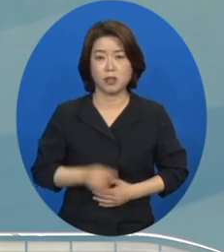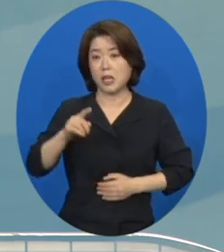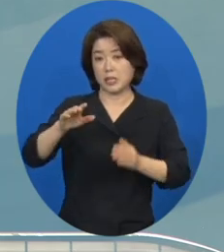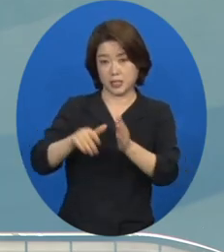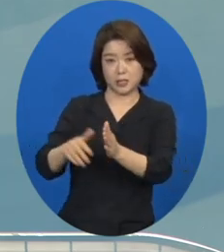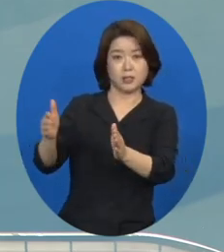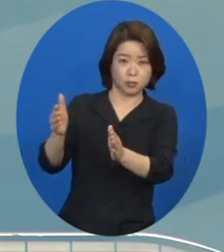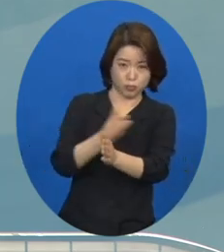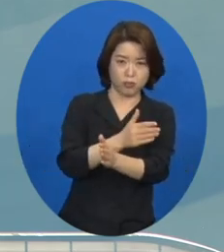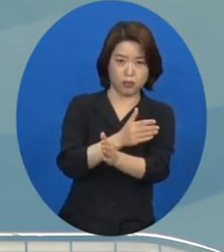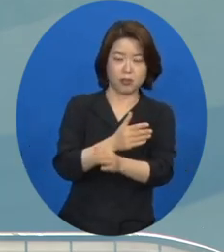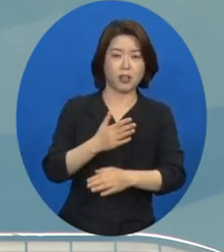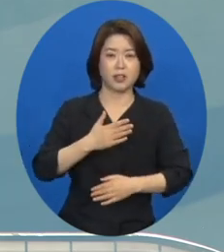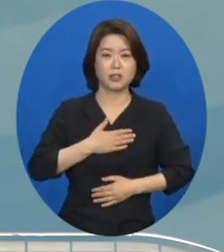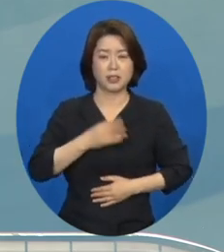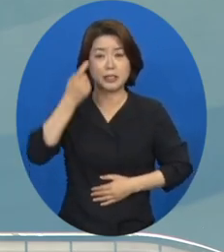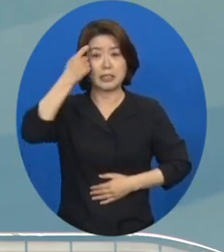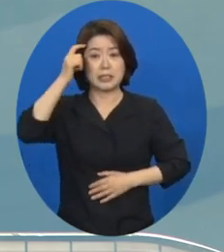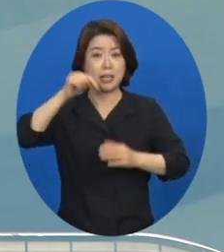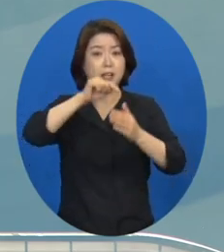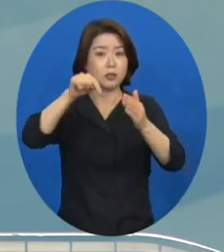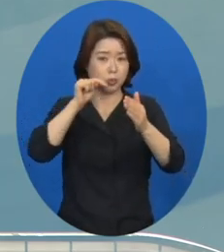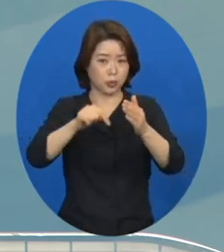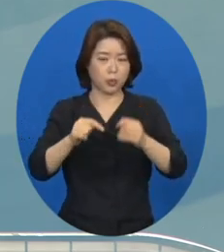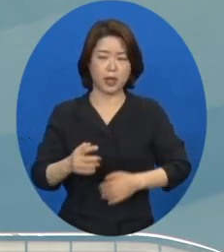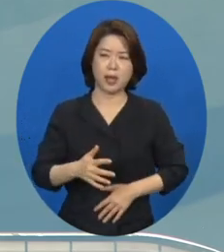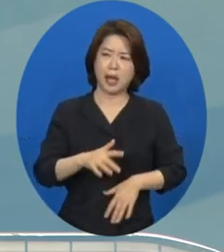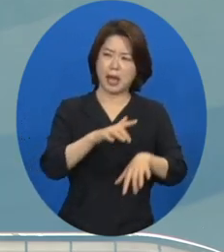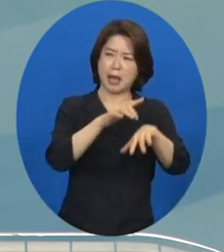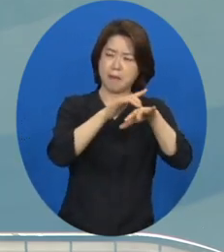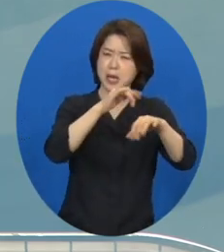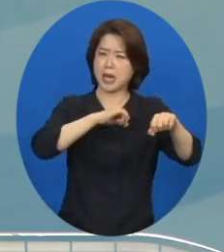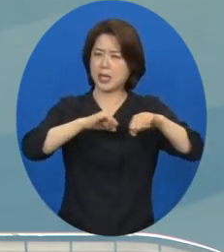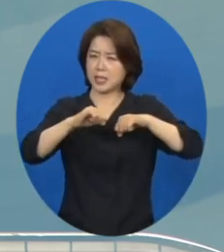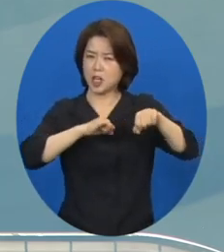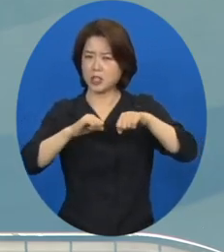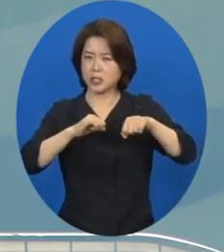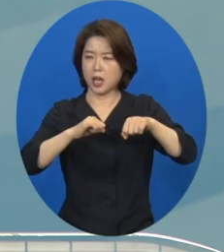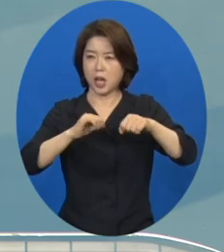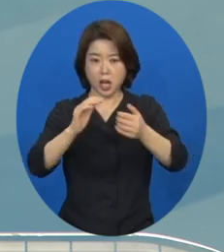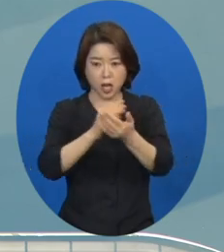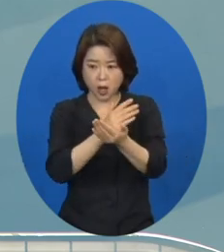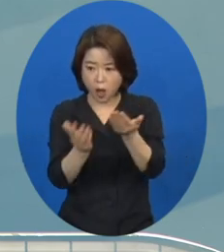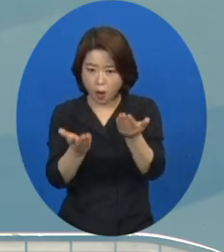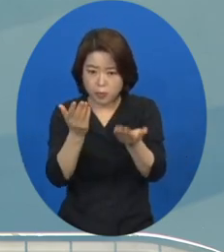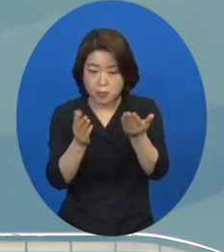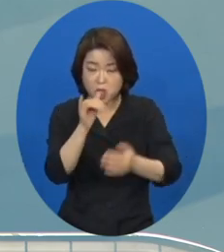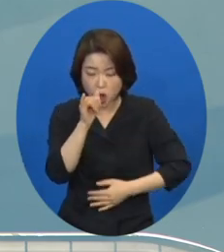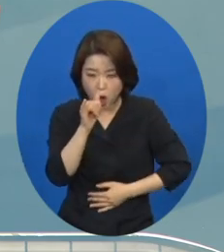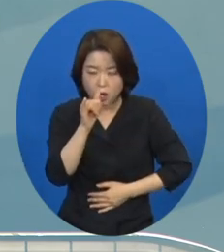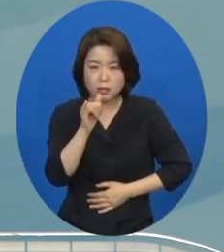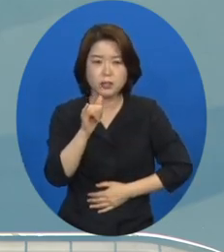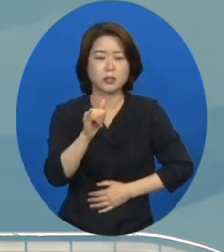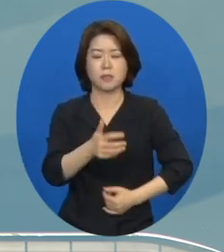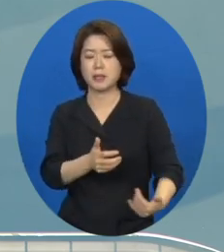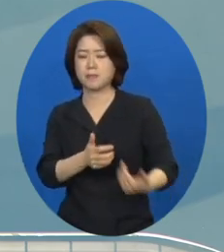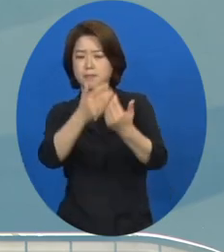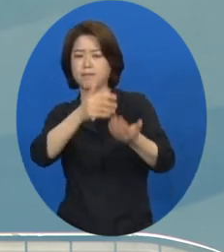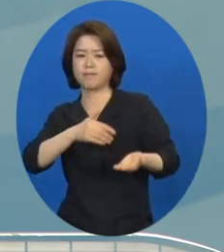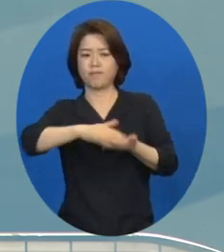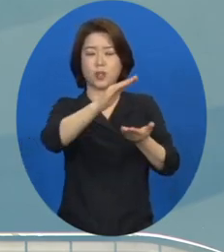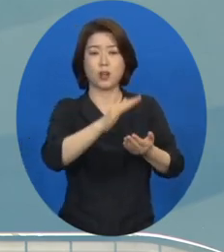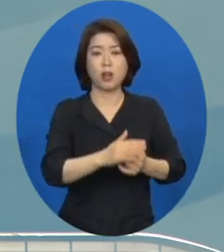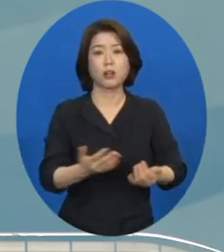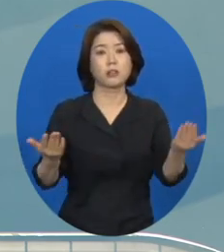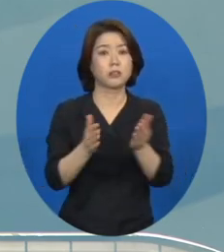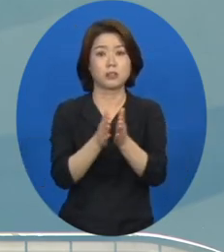그때부터 저는 생각 속에 마귀가 역사한다고 분별이 되면 대적하는 일을